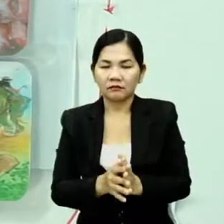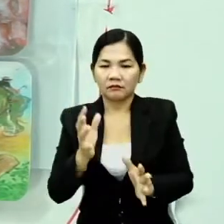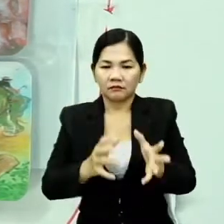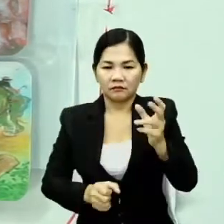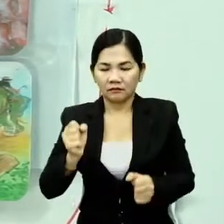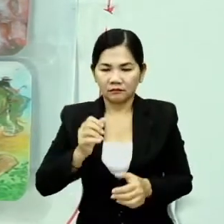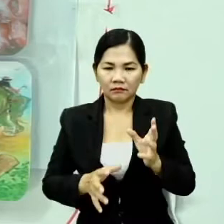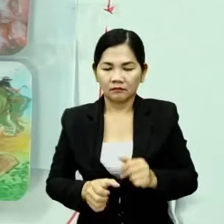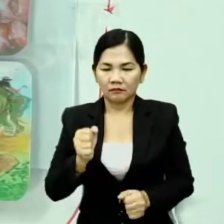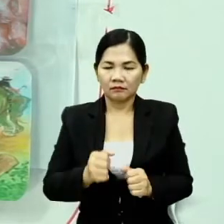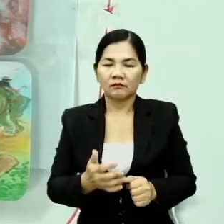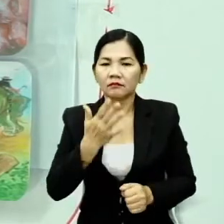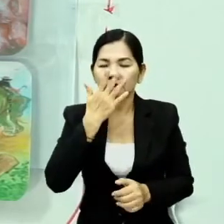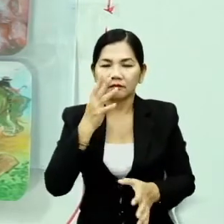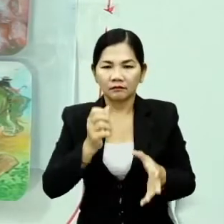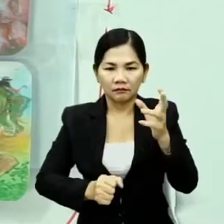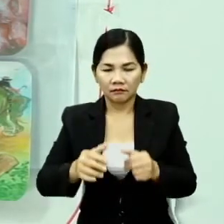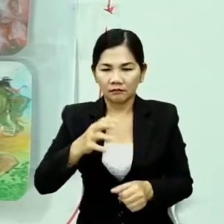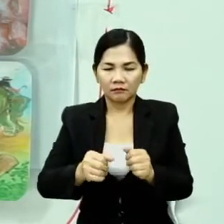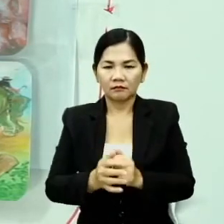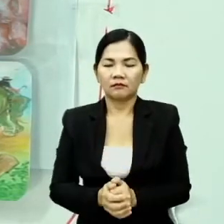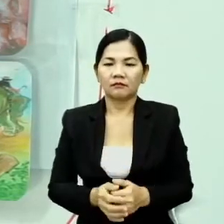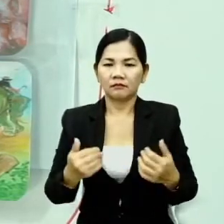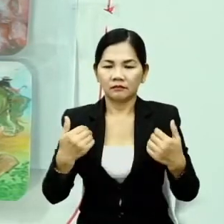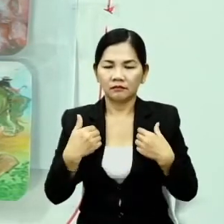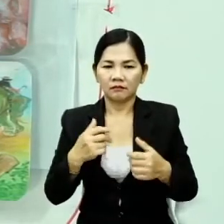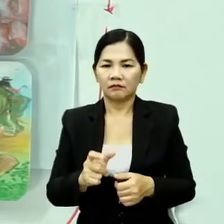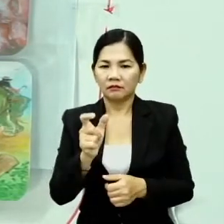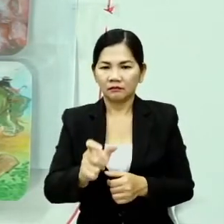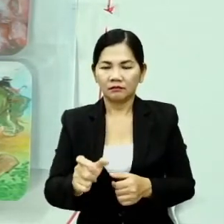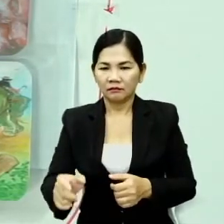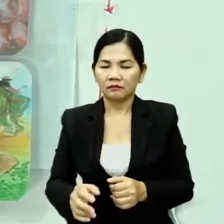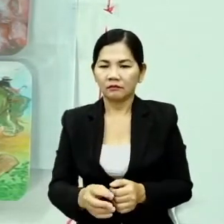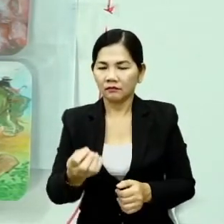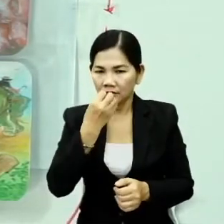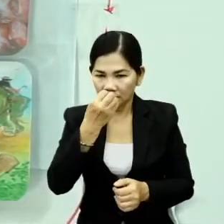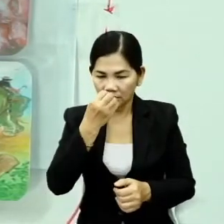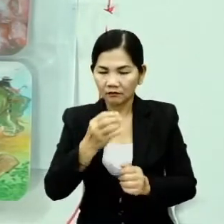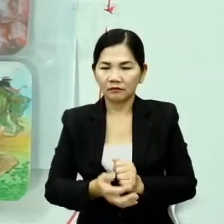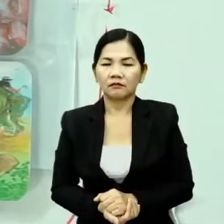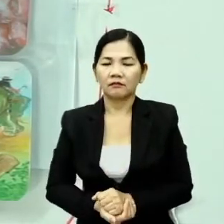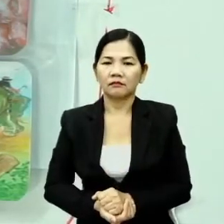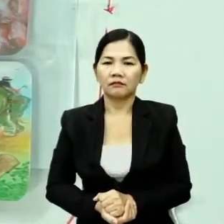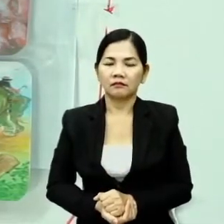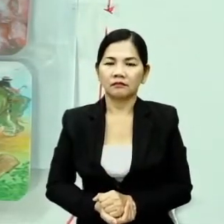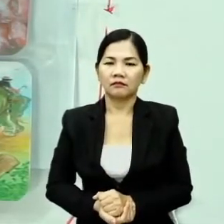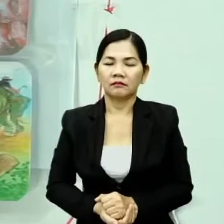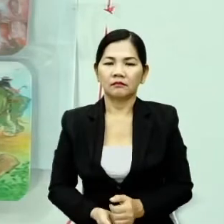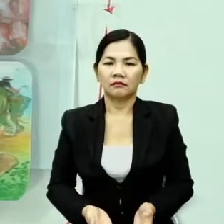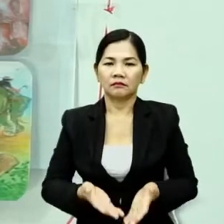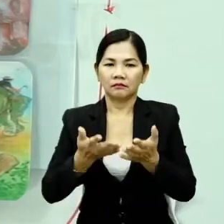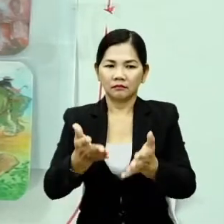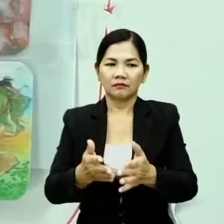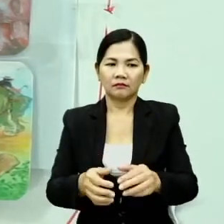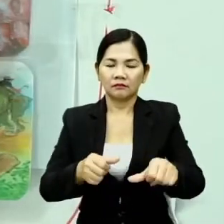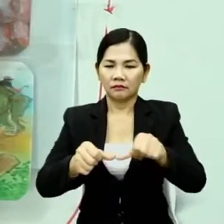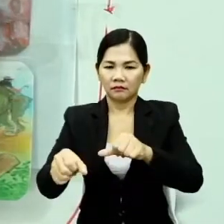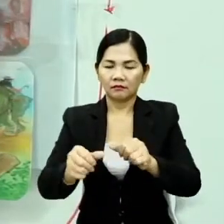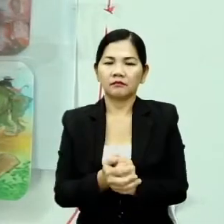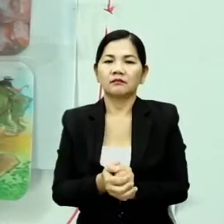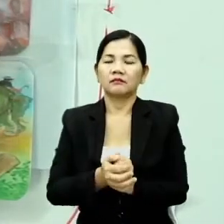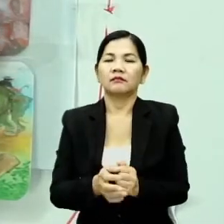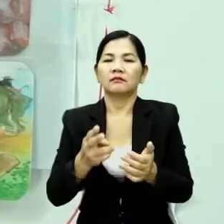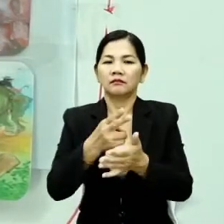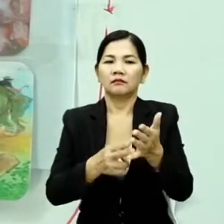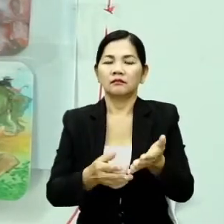chia cha tật đỏ nó con á cha sầm đạp ấy cha mà nuôi dưỡng cha bó rịp phục nó con á cha ta hãy lấy con mơ bằng to tiệt mơ cha vậy